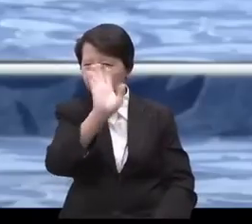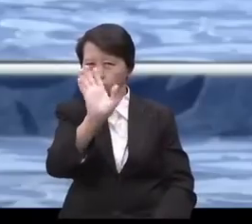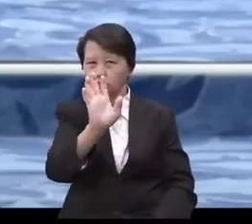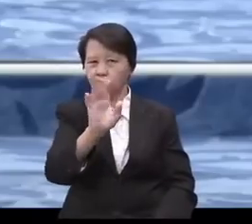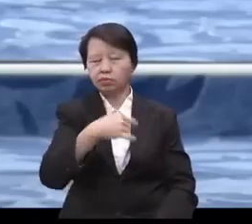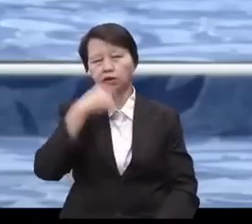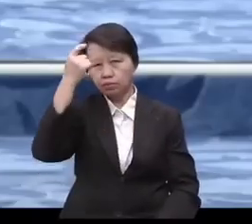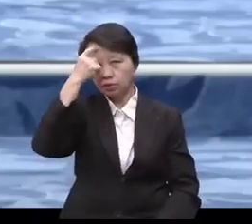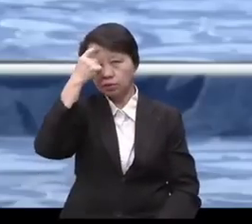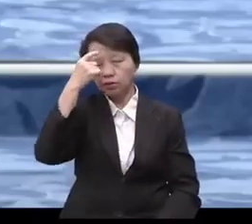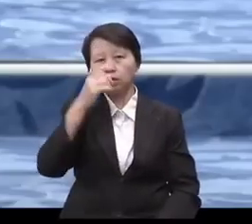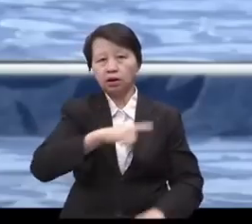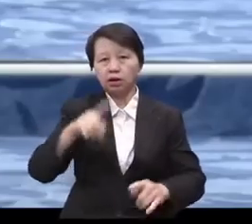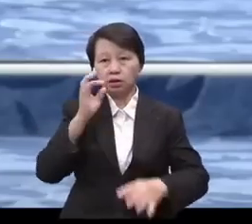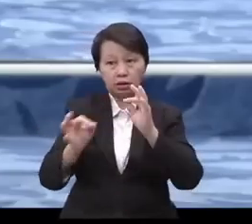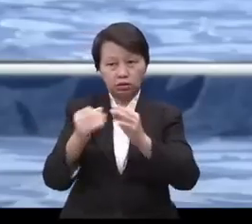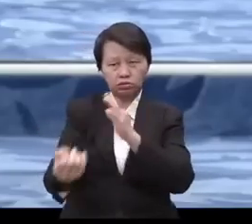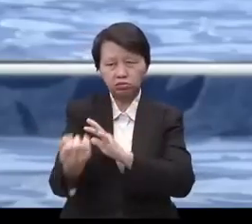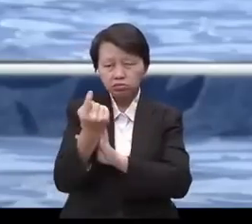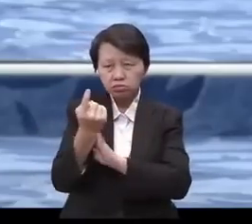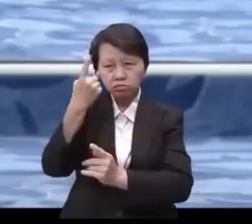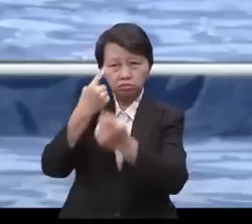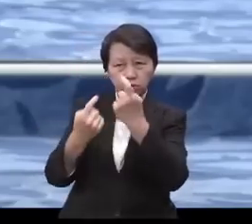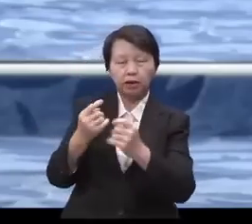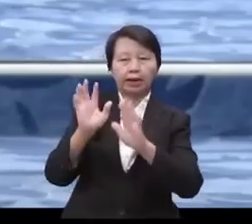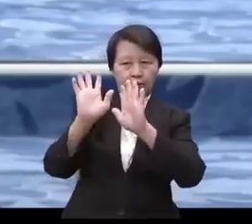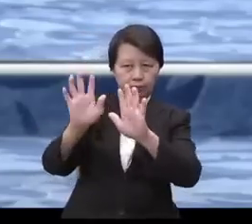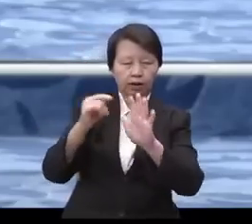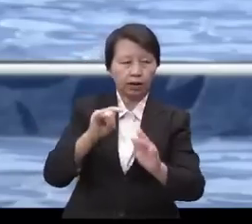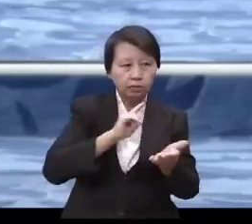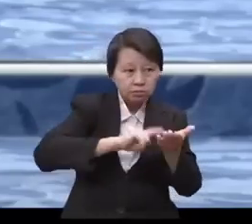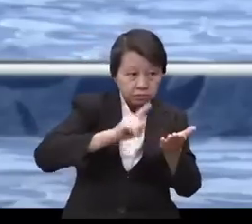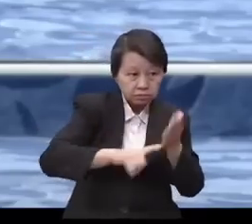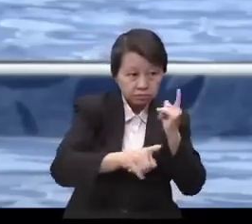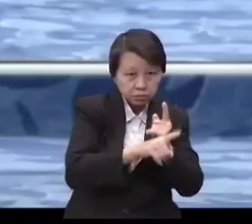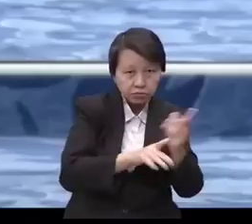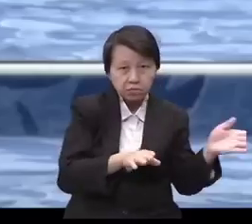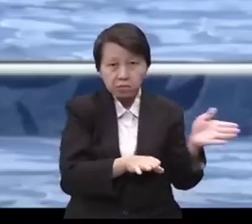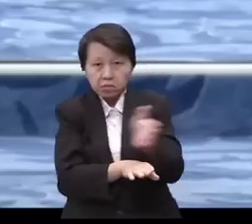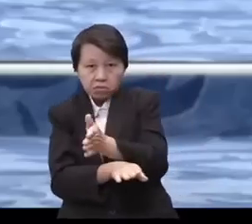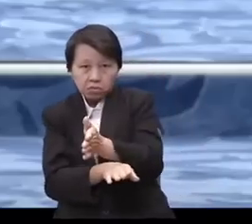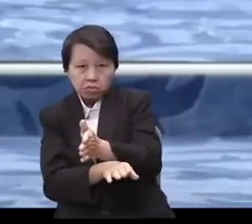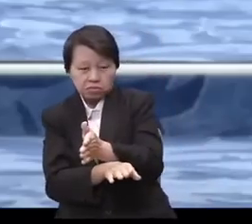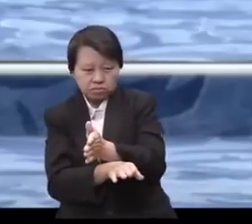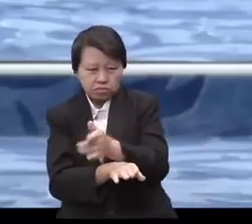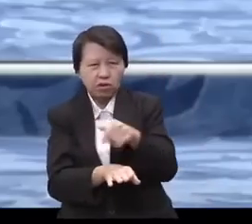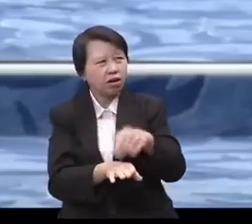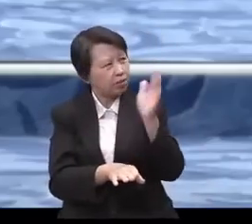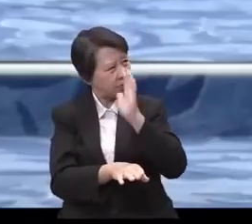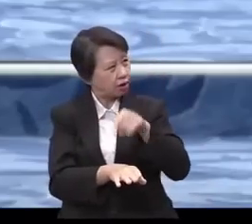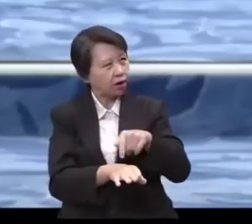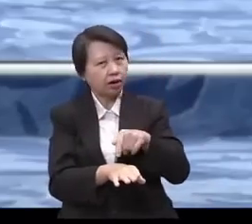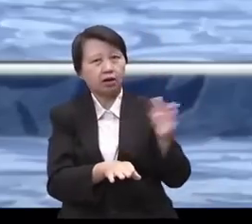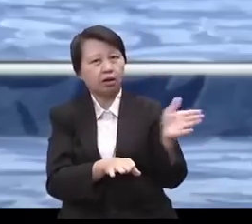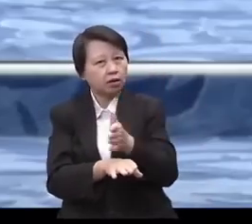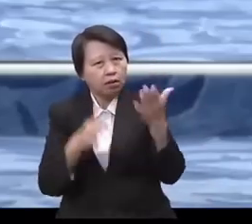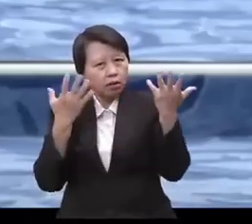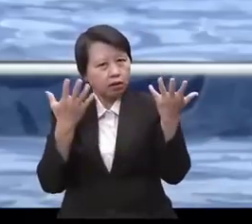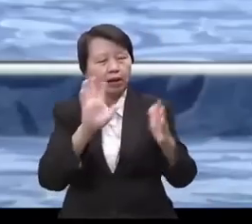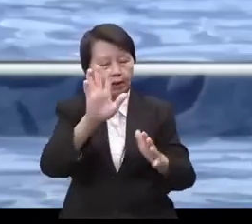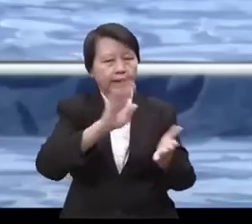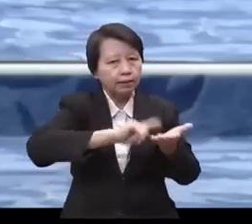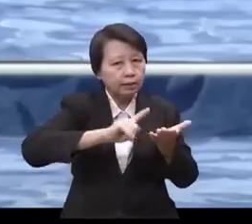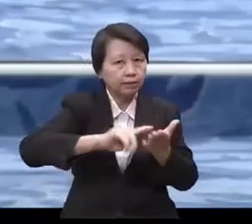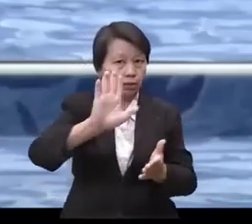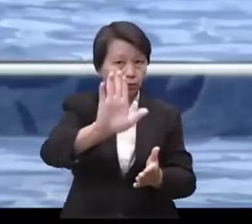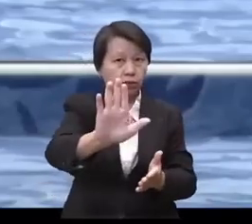di oleh kerana dibangkitkan, tentu saya akan semak apakah benar. Kerana jalan-jalan yang disebut,